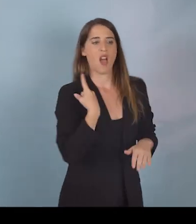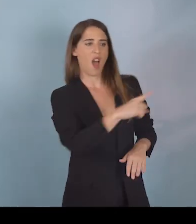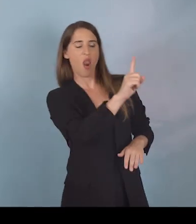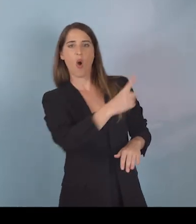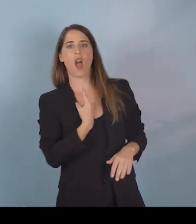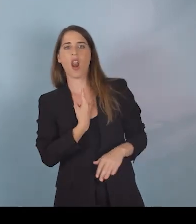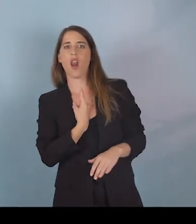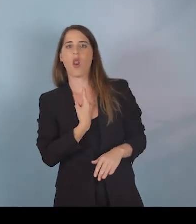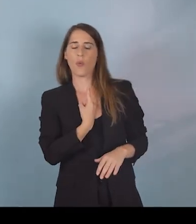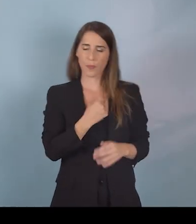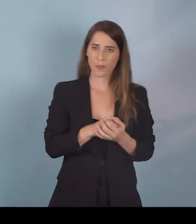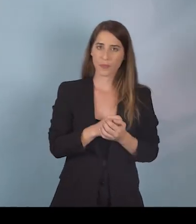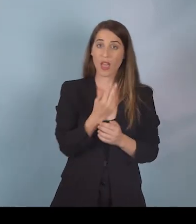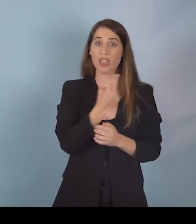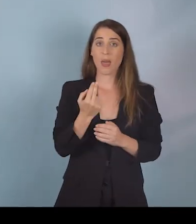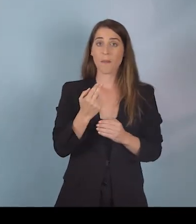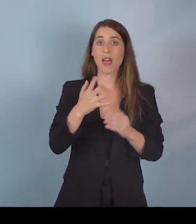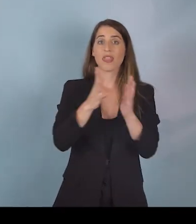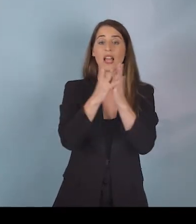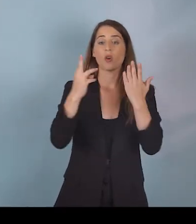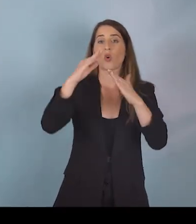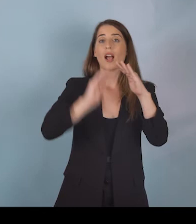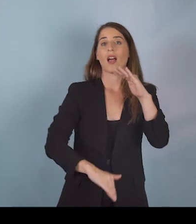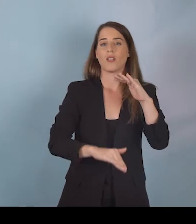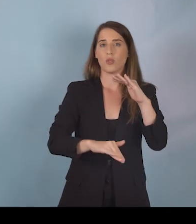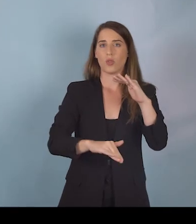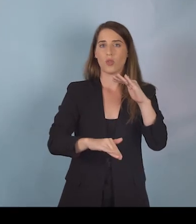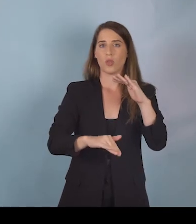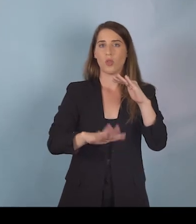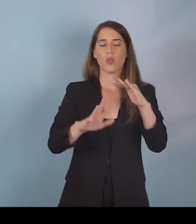τρανς γονέων τους, παραμένουν τα ίδια. Στα ανήλικα